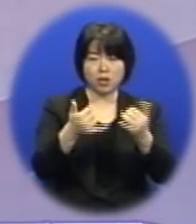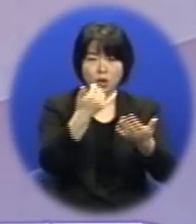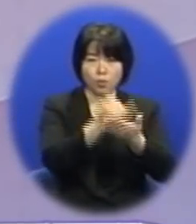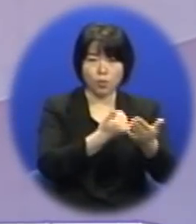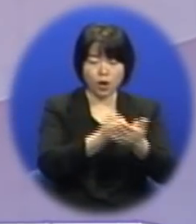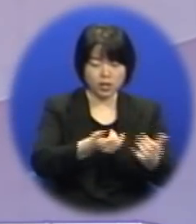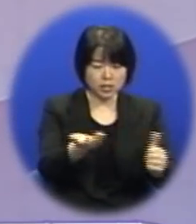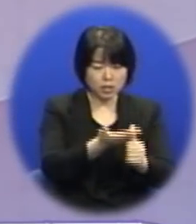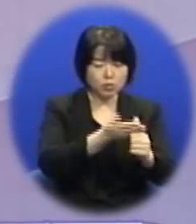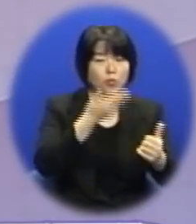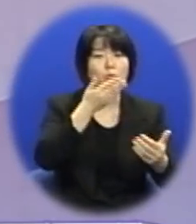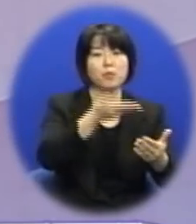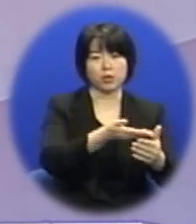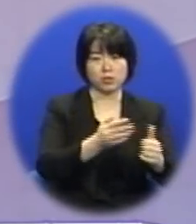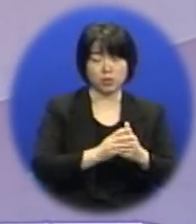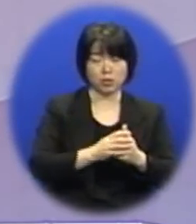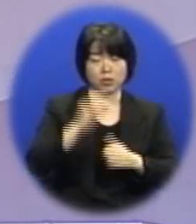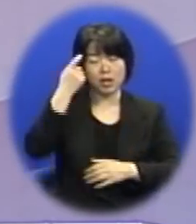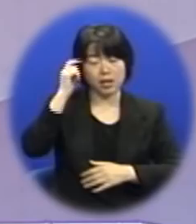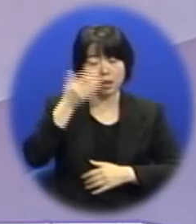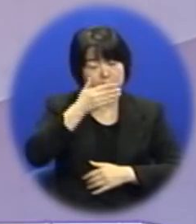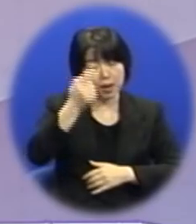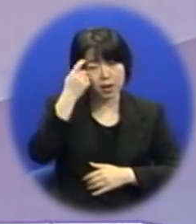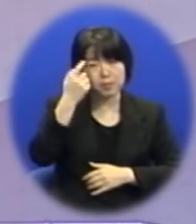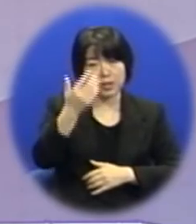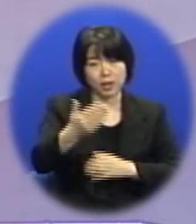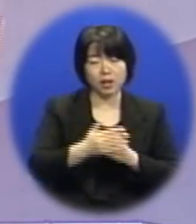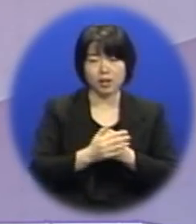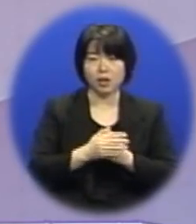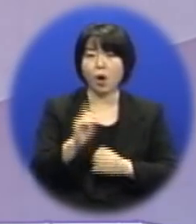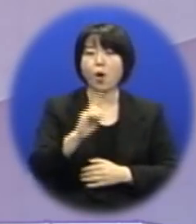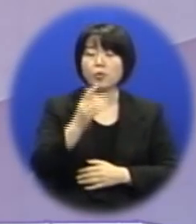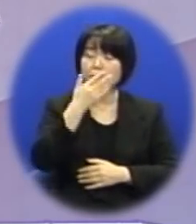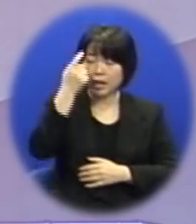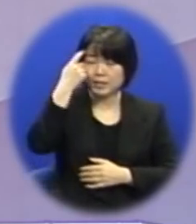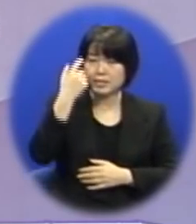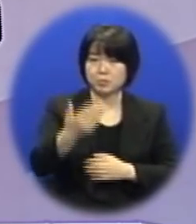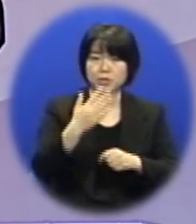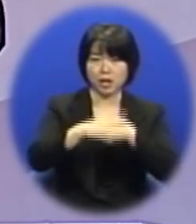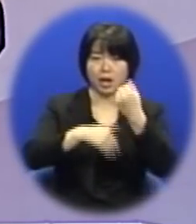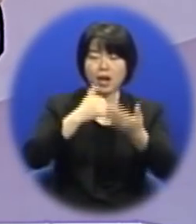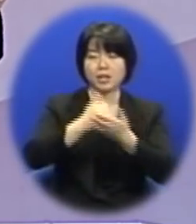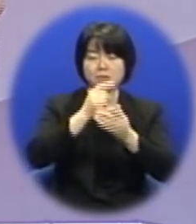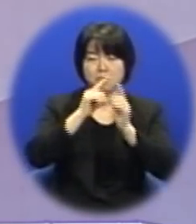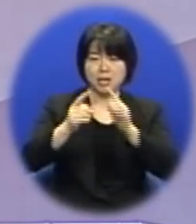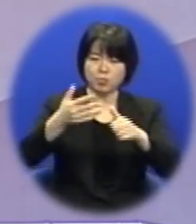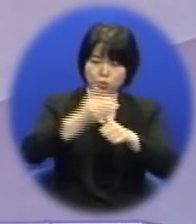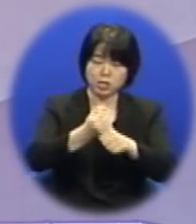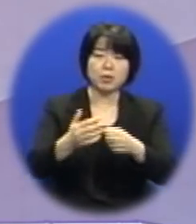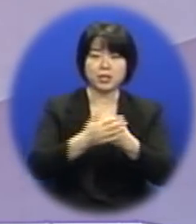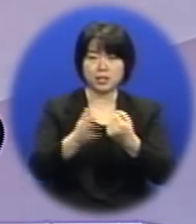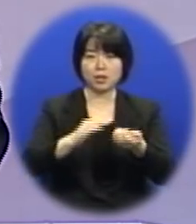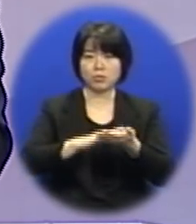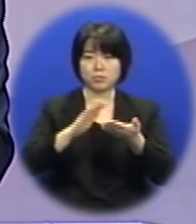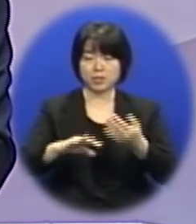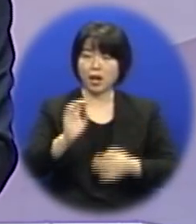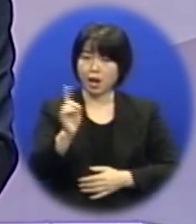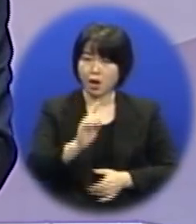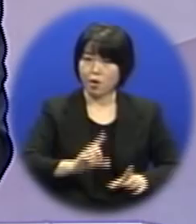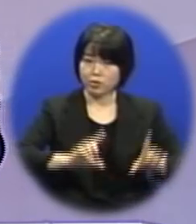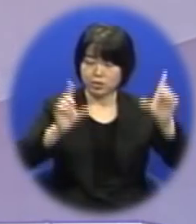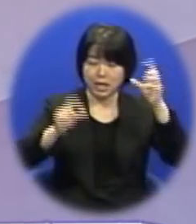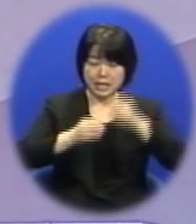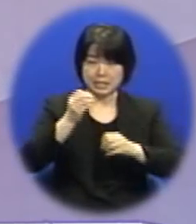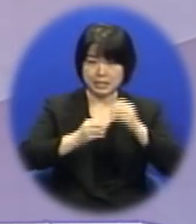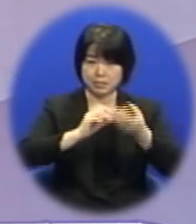상상이 되십니까? 어떻게 이렇게 할 수 있었죠? 하나님의 말씀을 붙잡았기 때문에. 어느 날 시편을